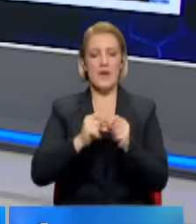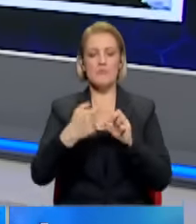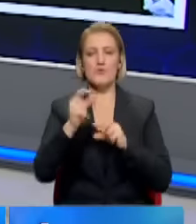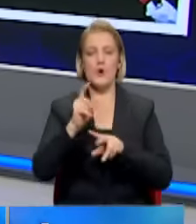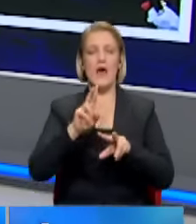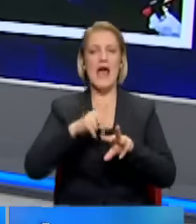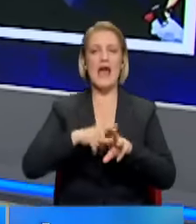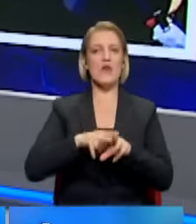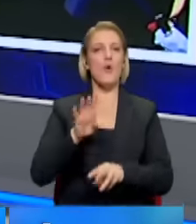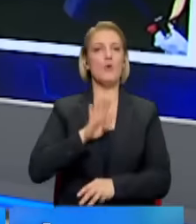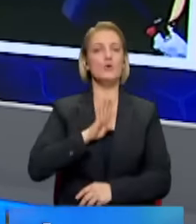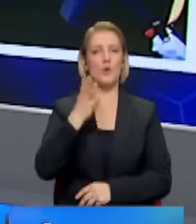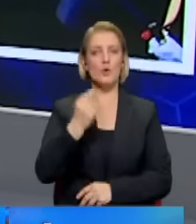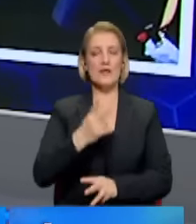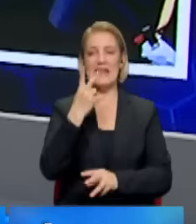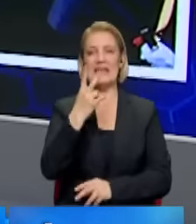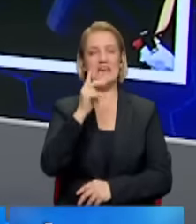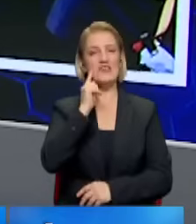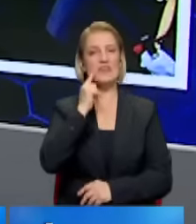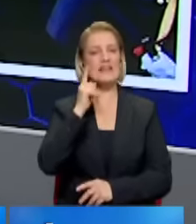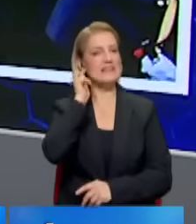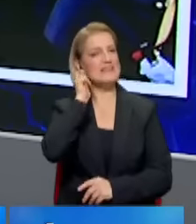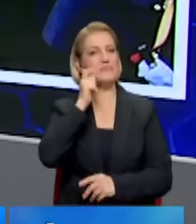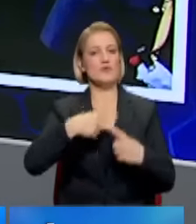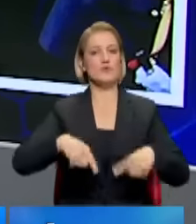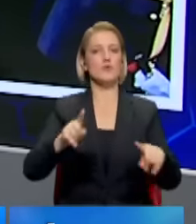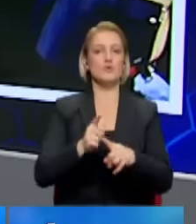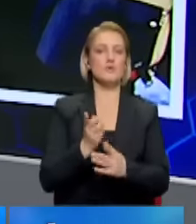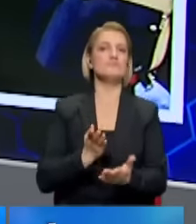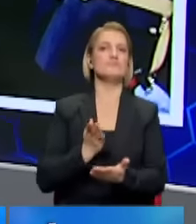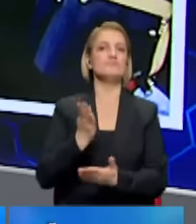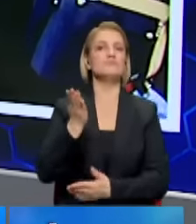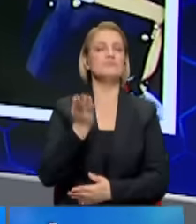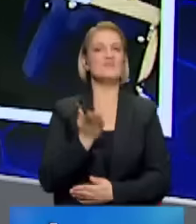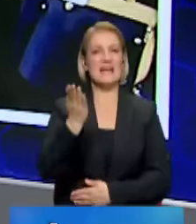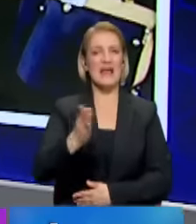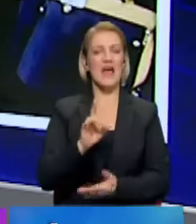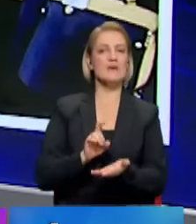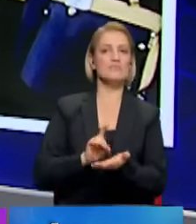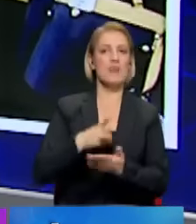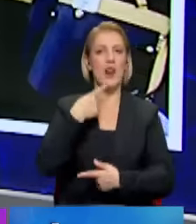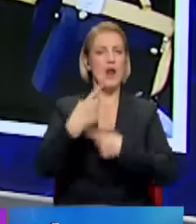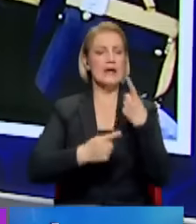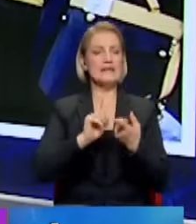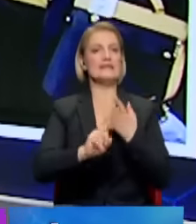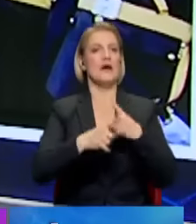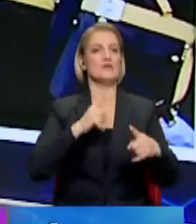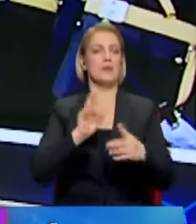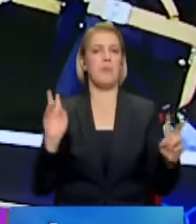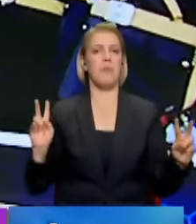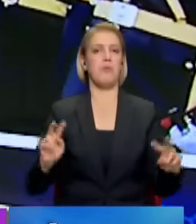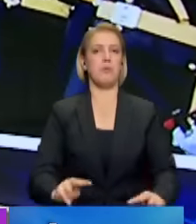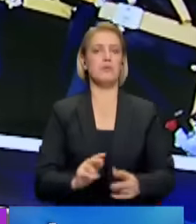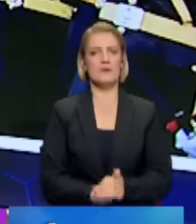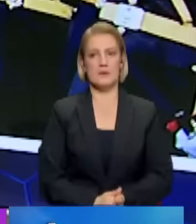bulunduğu iki teğmenin disipline sevk edildiği iddiası ve ihraç talebi haklarında olduğu iddiası siyaseti ayağa